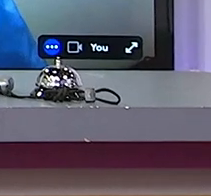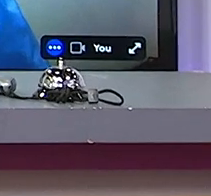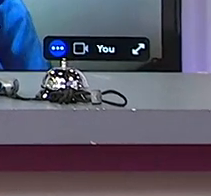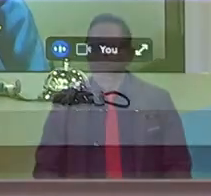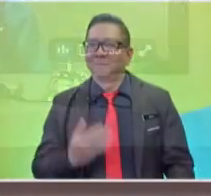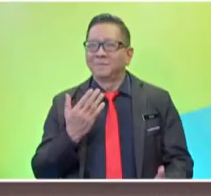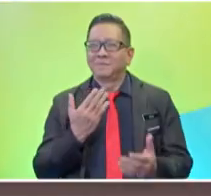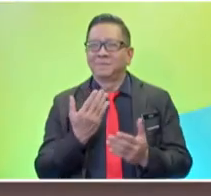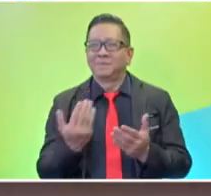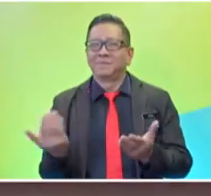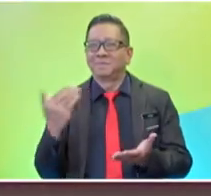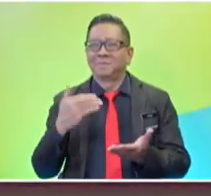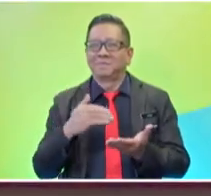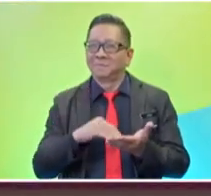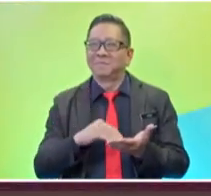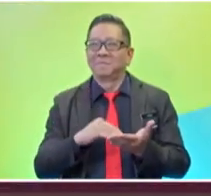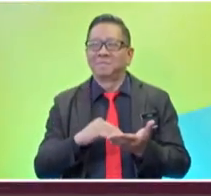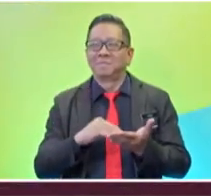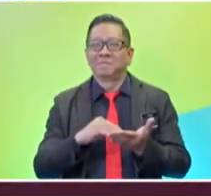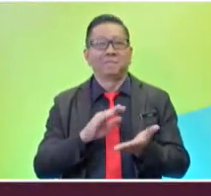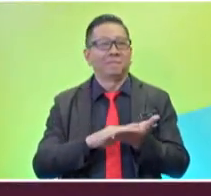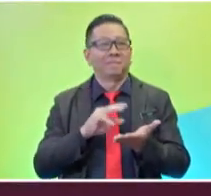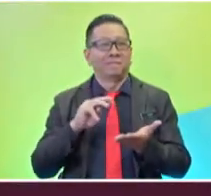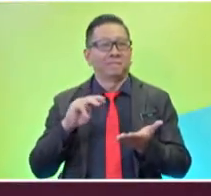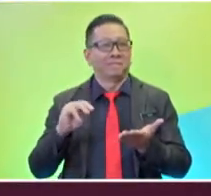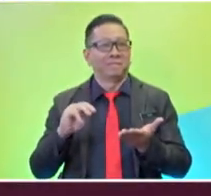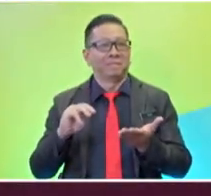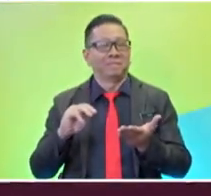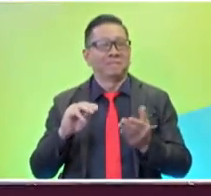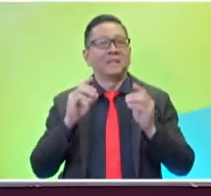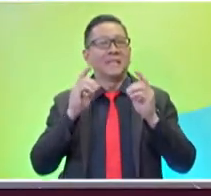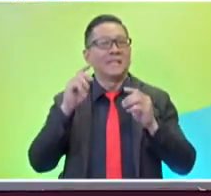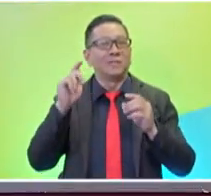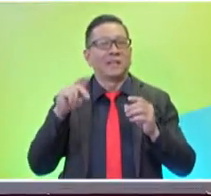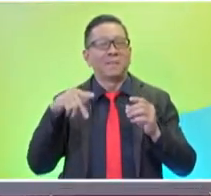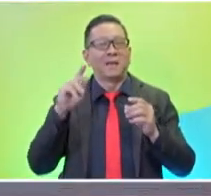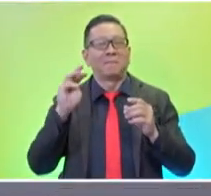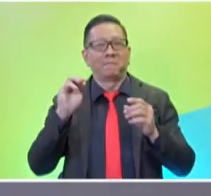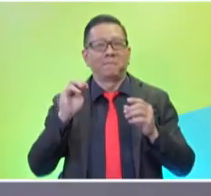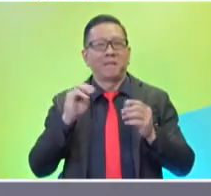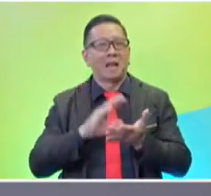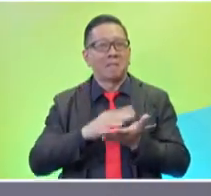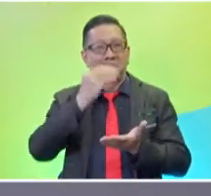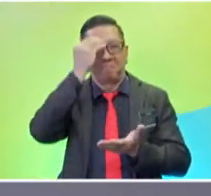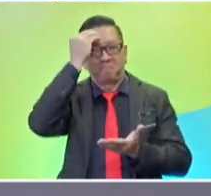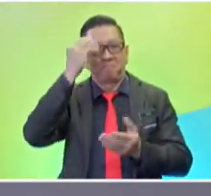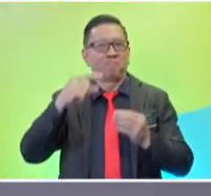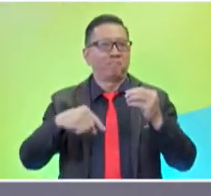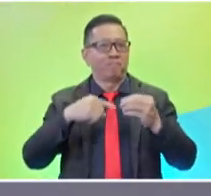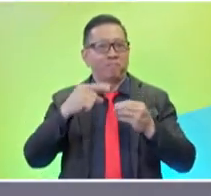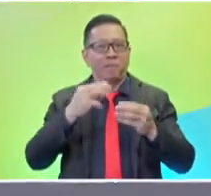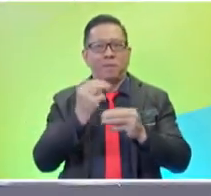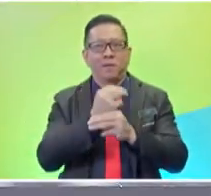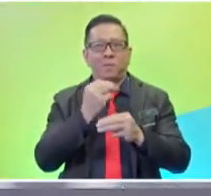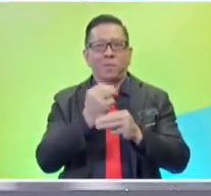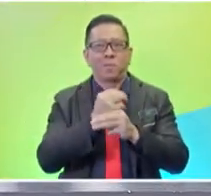baik kembali kita di swap mendengar rendah di di Deskripsikan kepada anda yang menetas sekarang hari ini kita belajar mata pelajaran Matematika